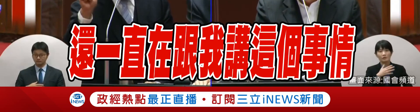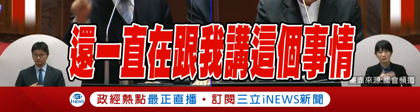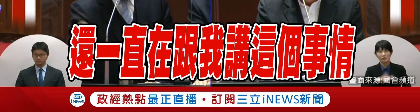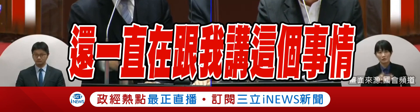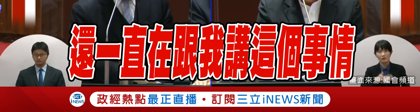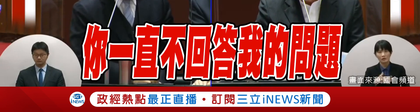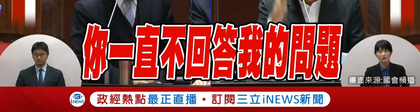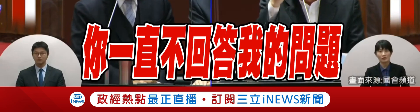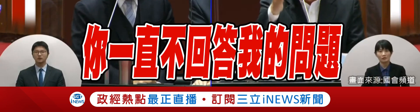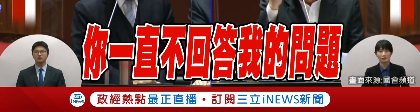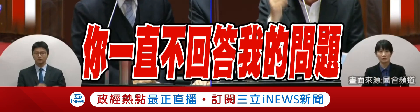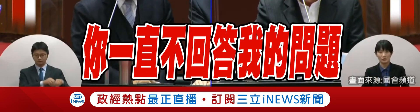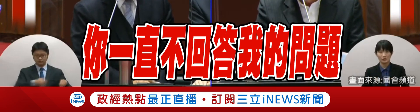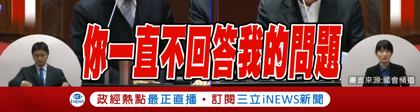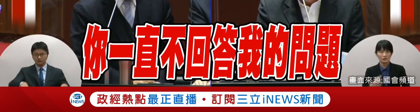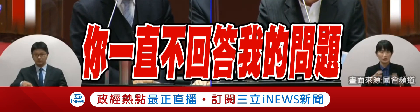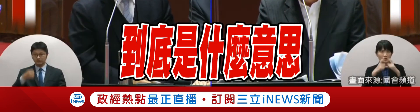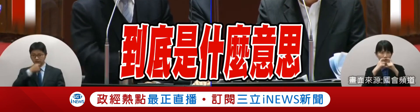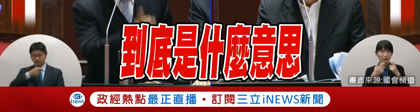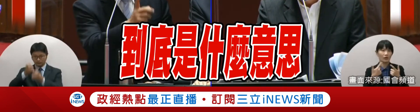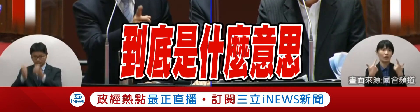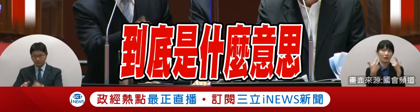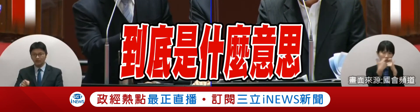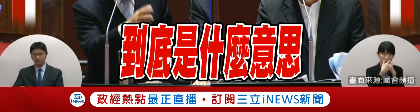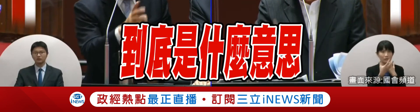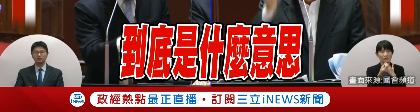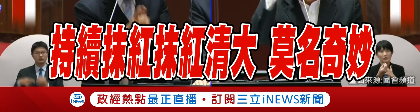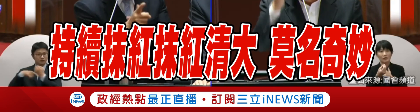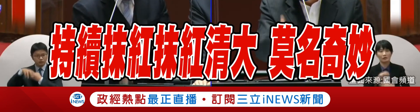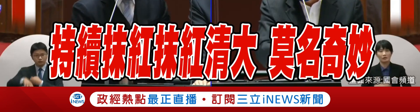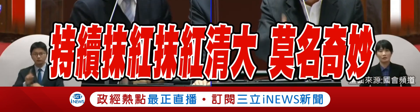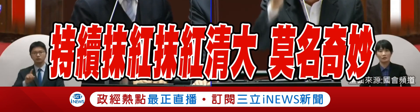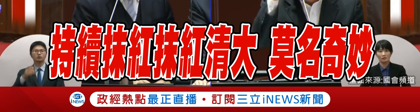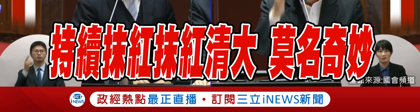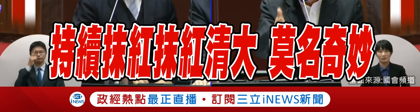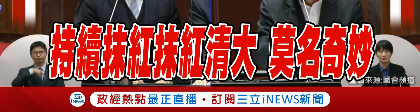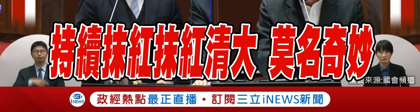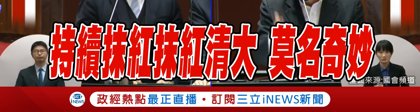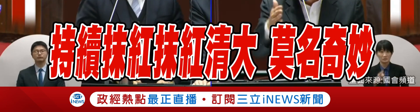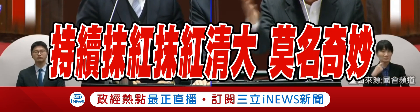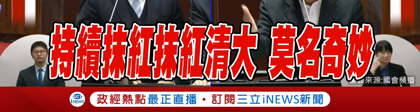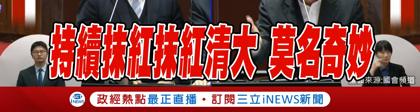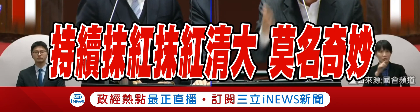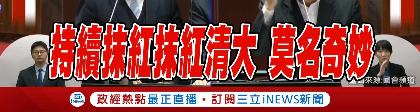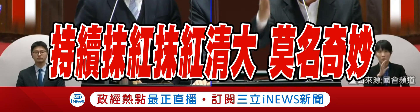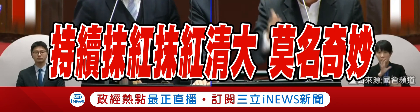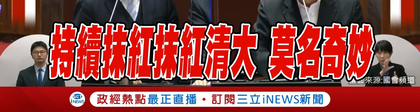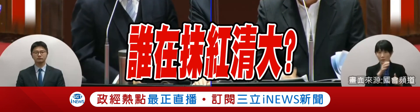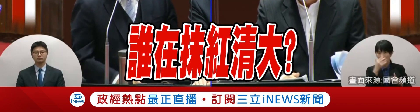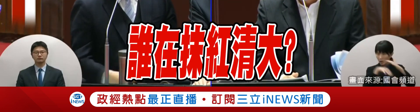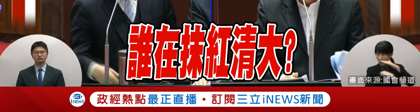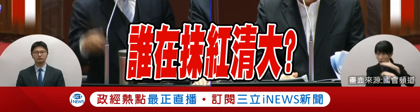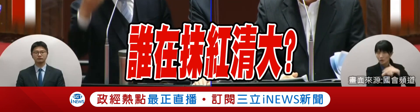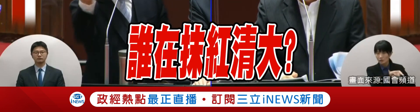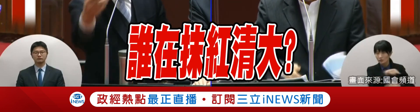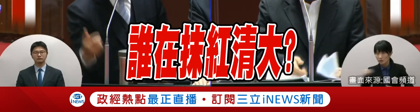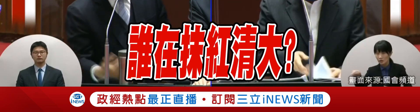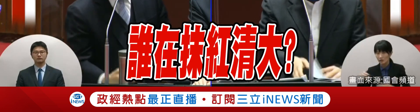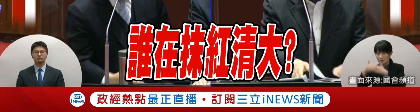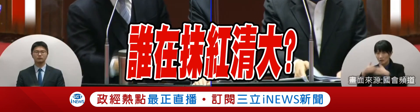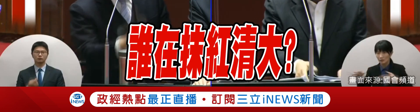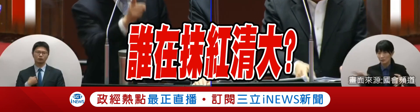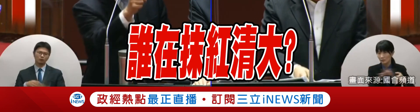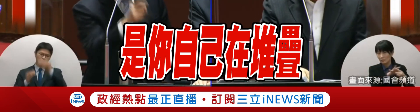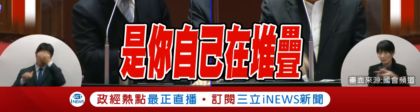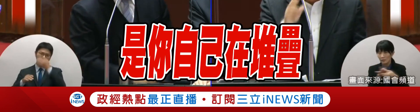跟我讲这件事情，那你一直不回答我的问题，这到底是什么意思？ 你们就持续的要抹红清大，我觉得莫名其妙。 谁在抹